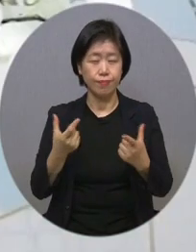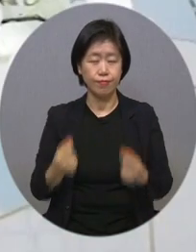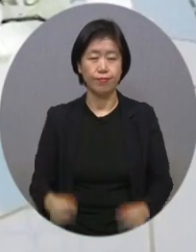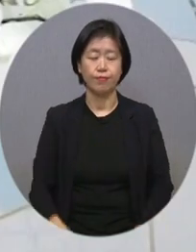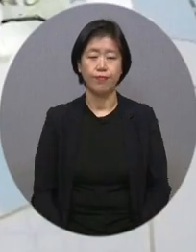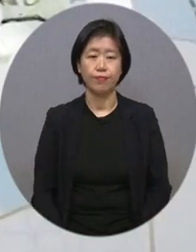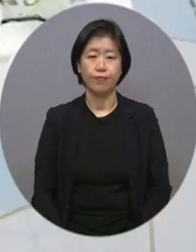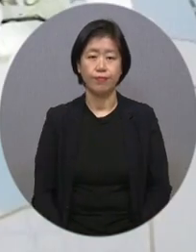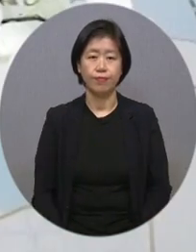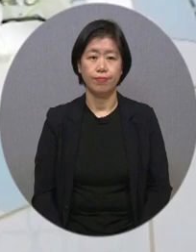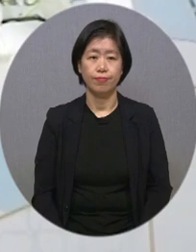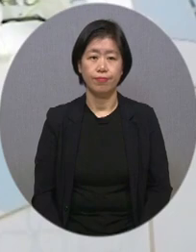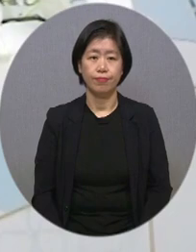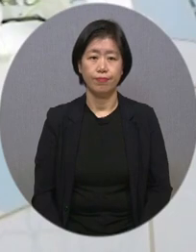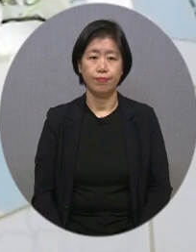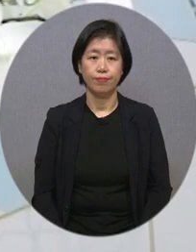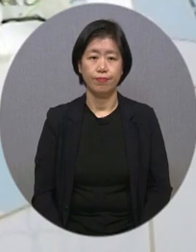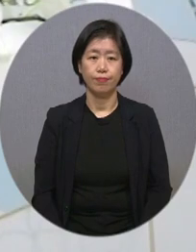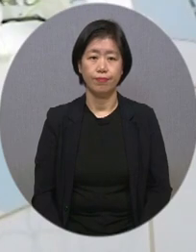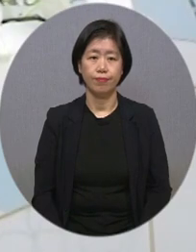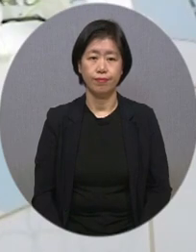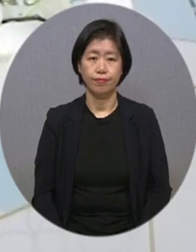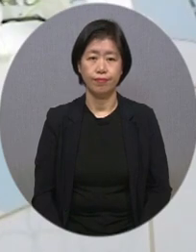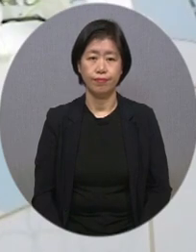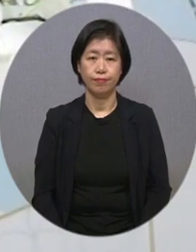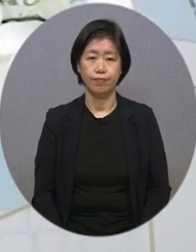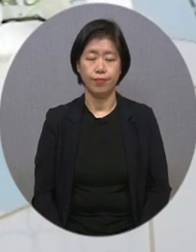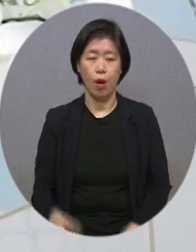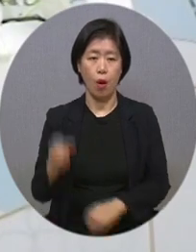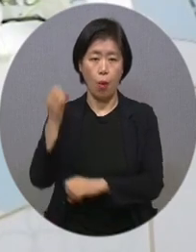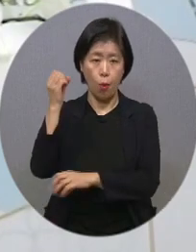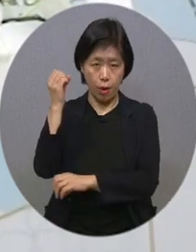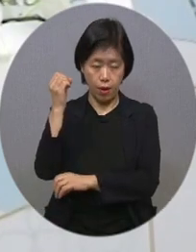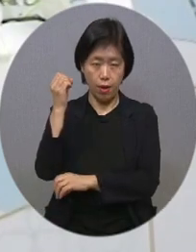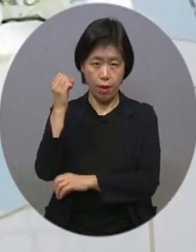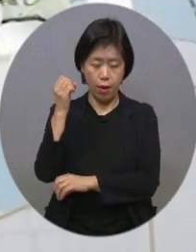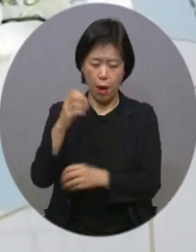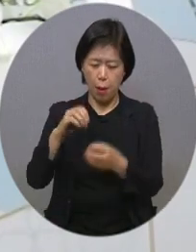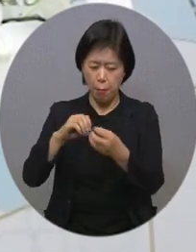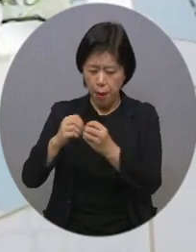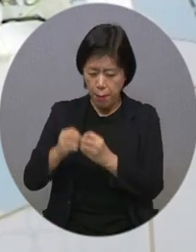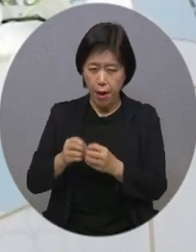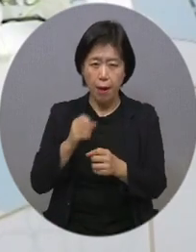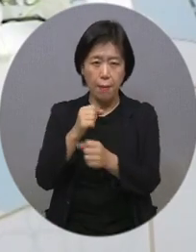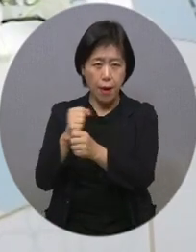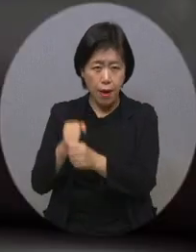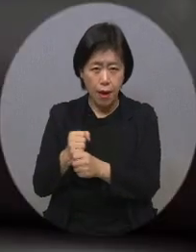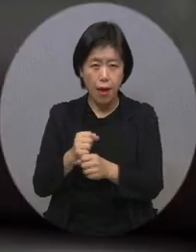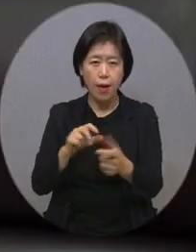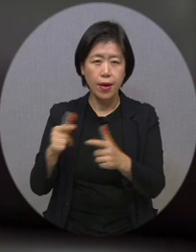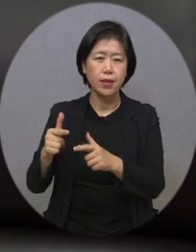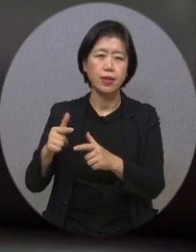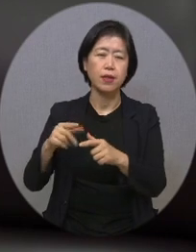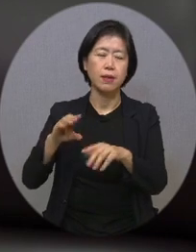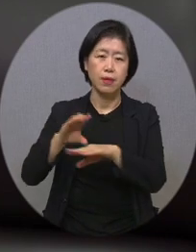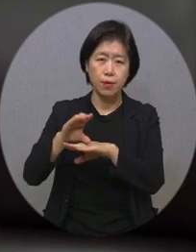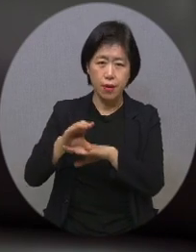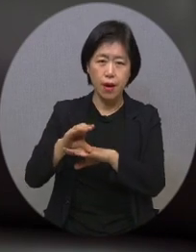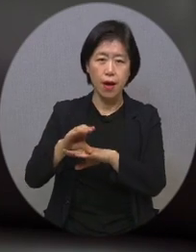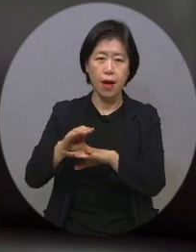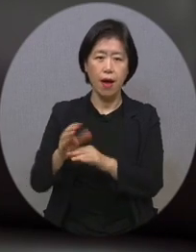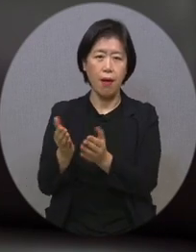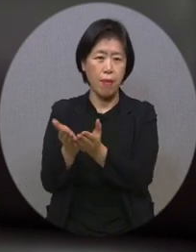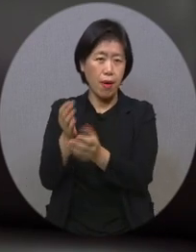그래서 그렇게 되면은 기존의 전통적인 그런 제조업 분야인 자동차나 조선이 예. 새롭게